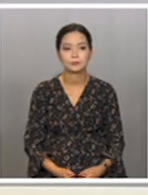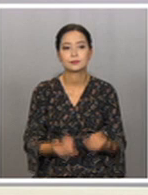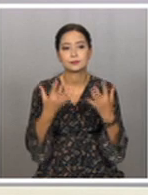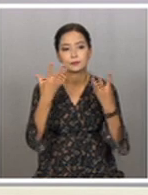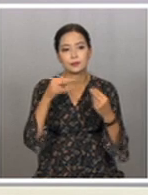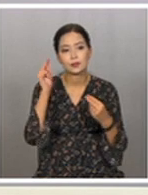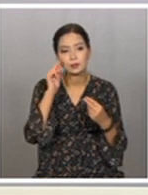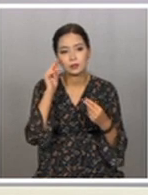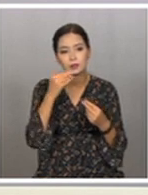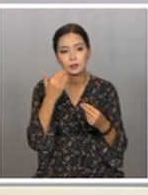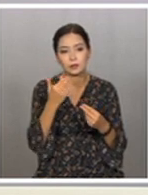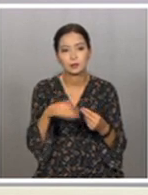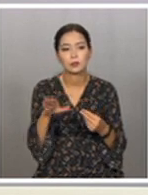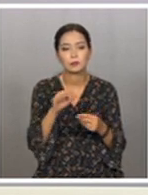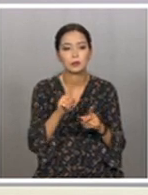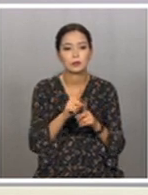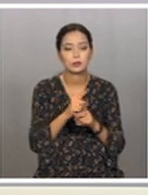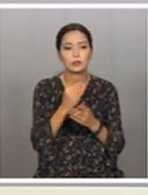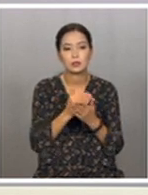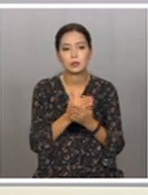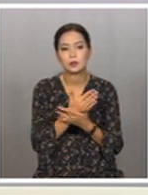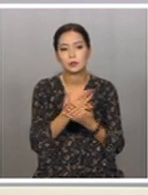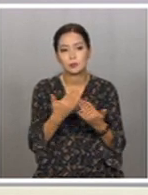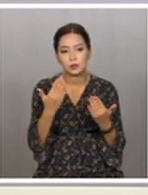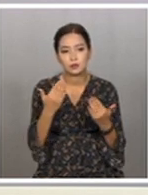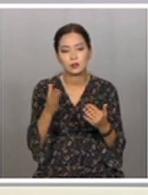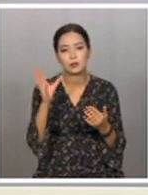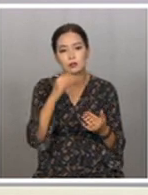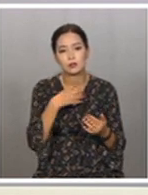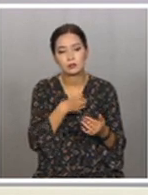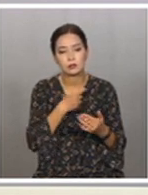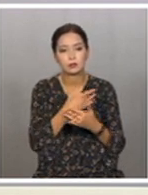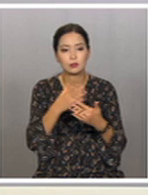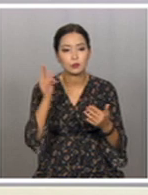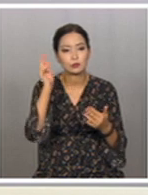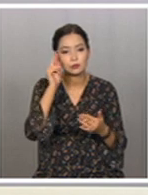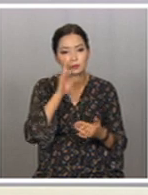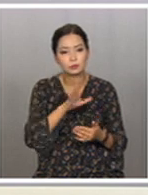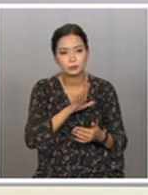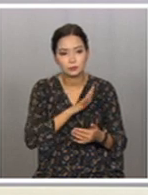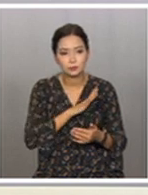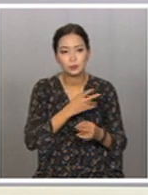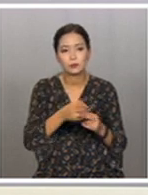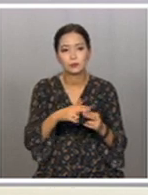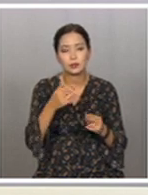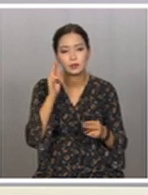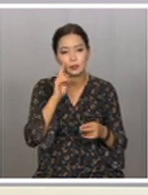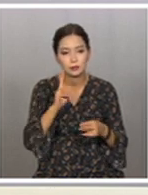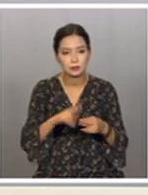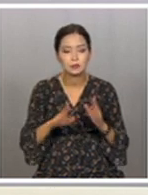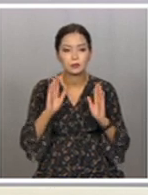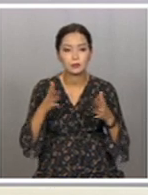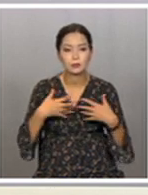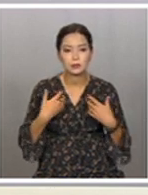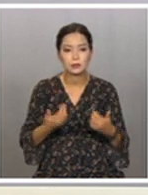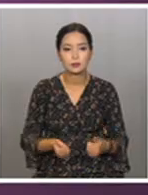сабақта пайдаланушының қажеттілігіне қарай бағдарламалық жасақтаманы таңдауды үйрендік. Осымен сабағымыз аяқталды.